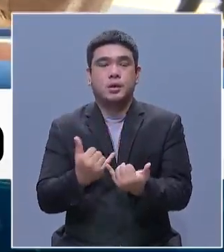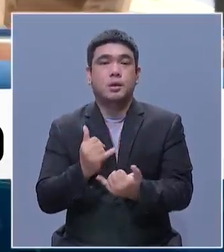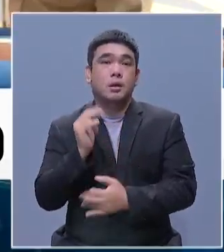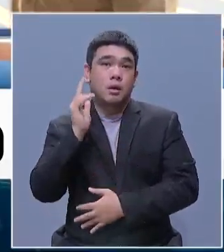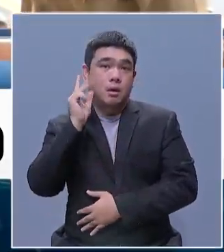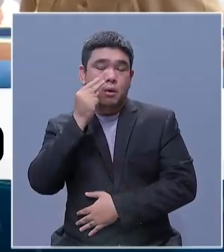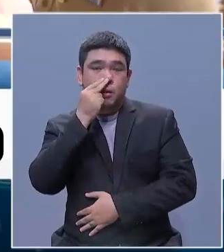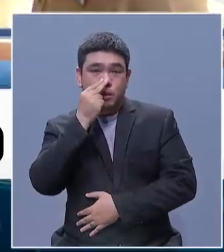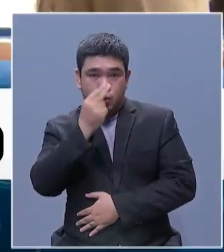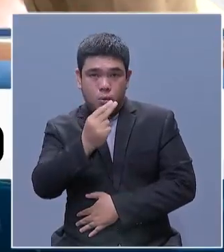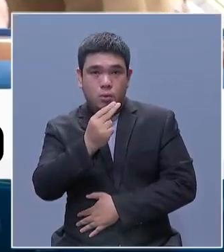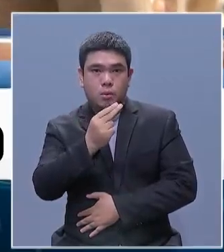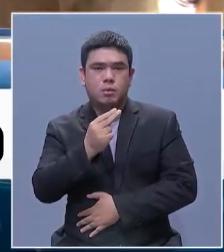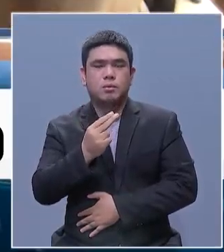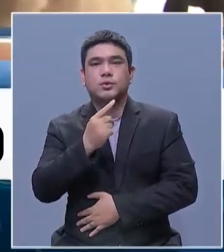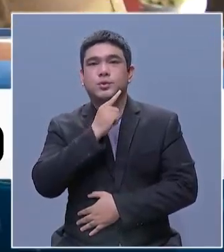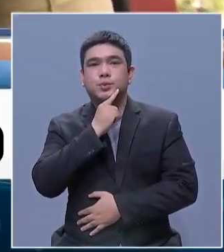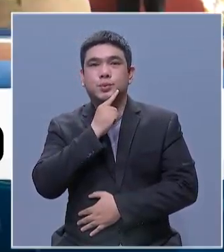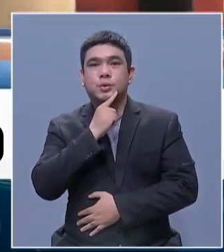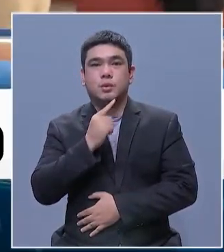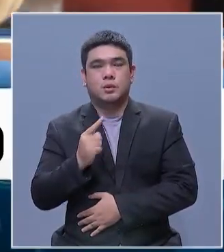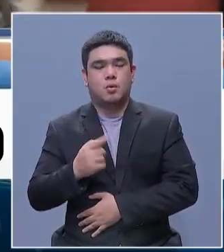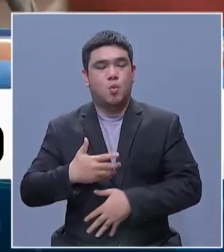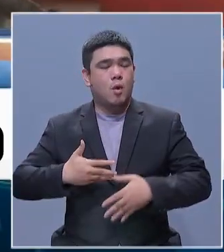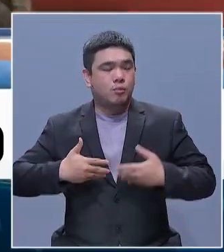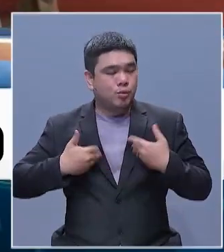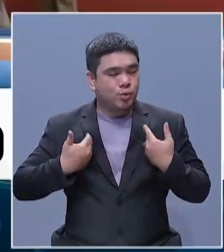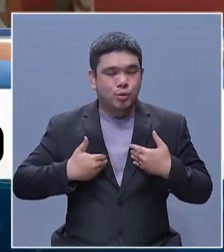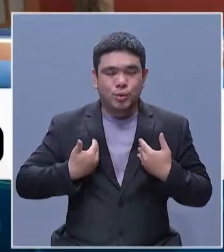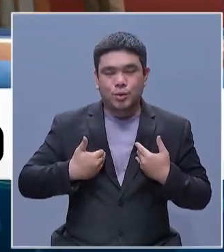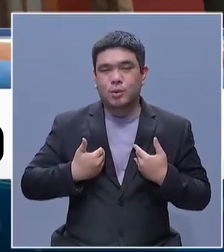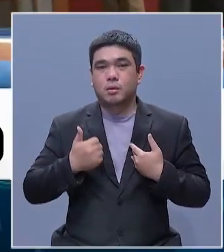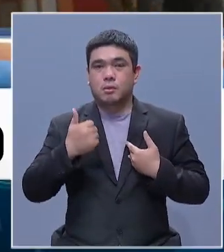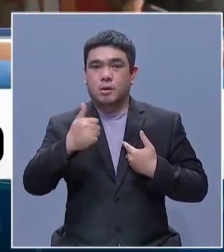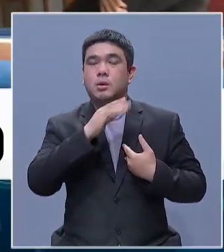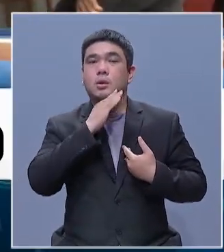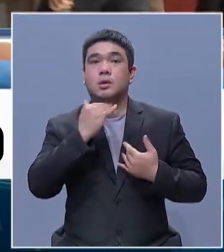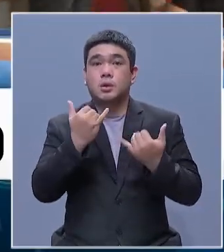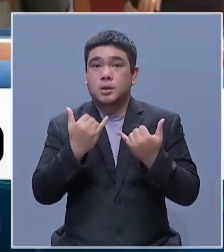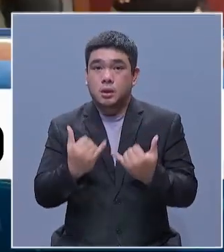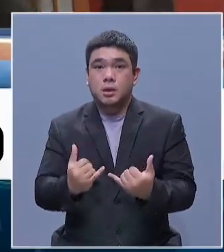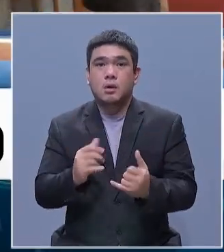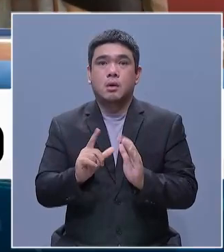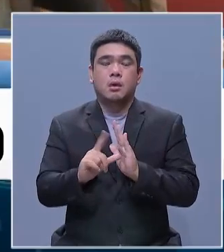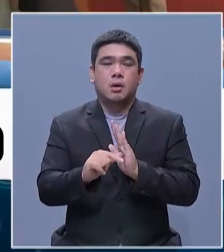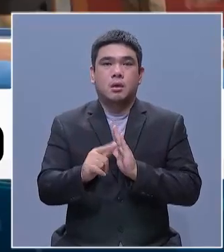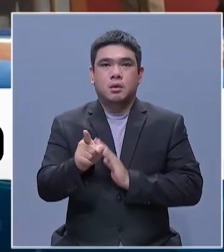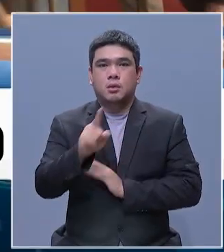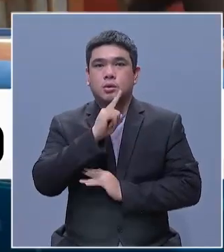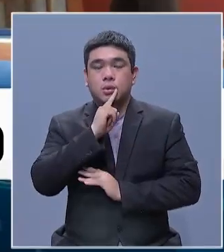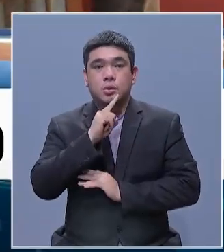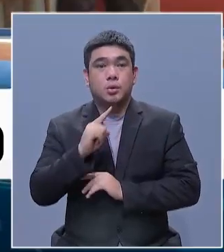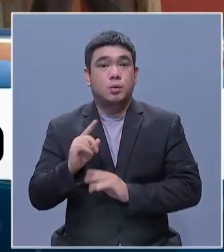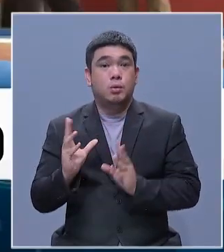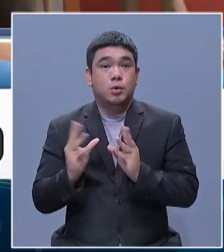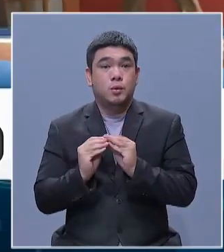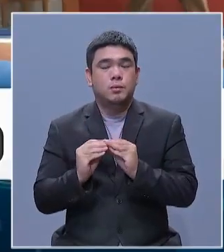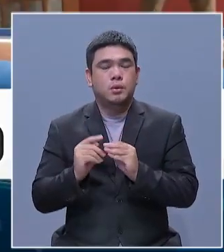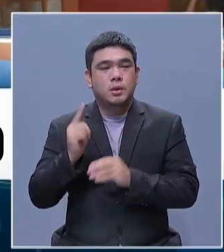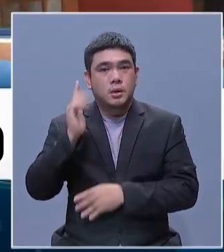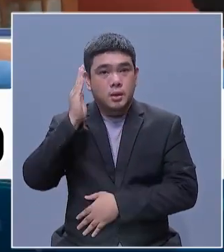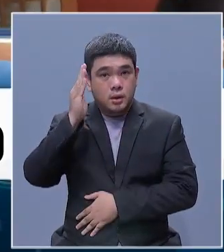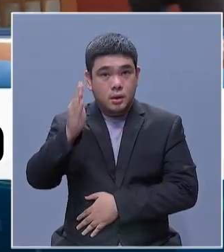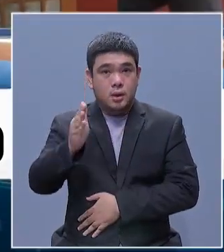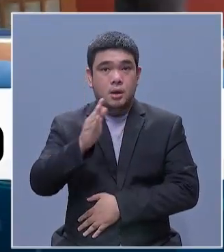ประชุมก็เป็นไปด้วยเต็มไปด้วยความสุขวันนี้ที่ประชุมรักษาการเลขาธิการสมช.ได้รายงาน